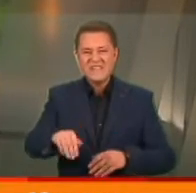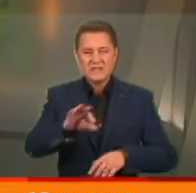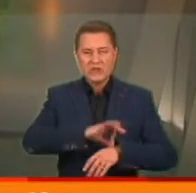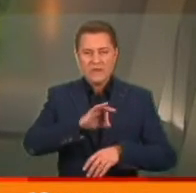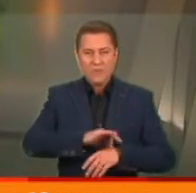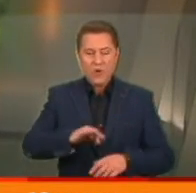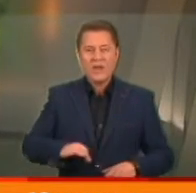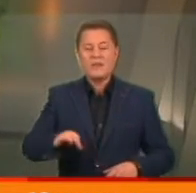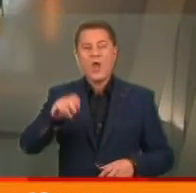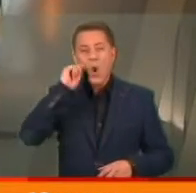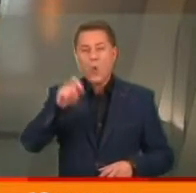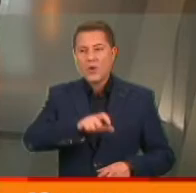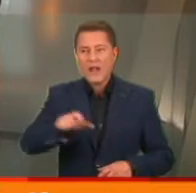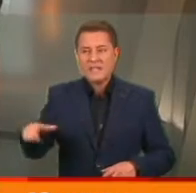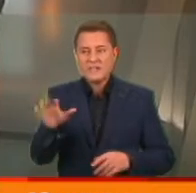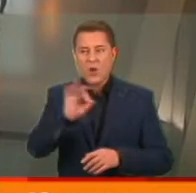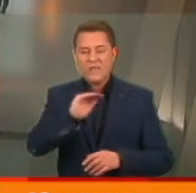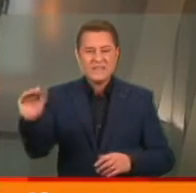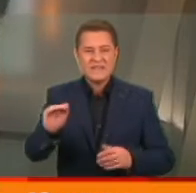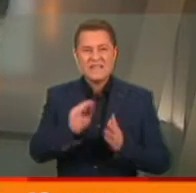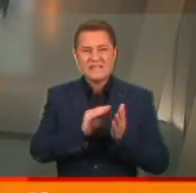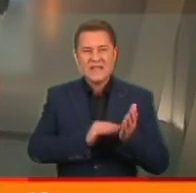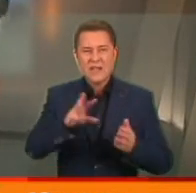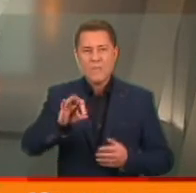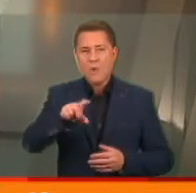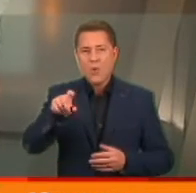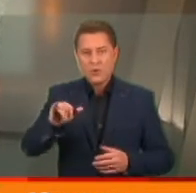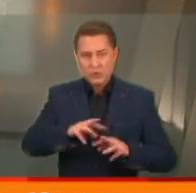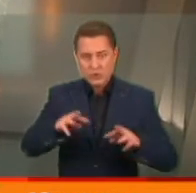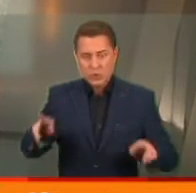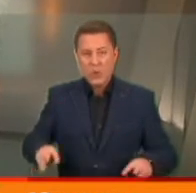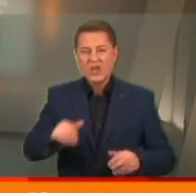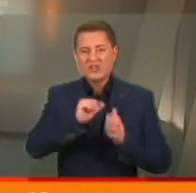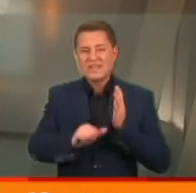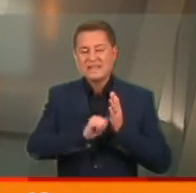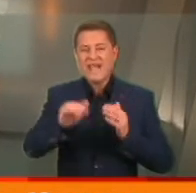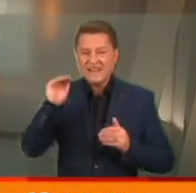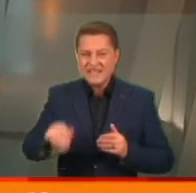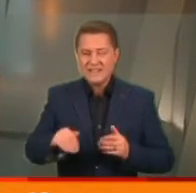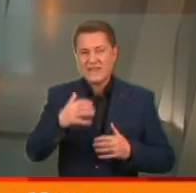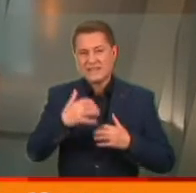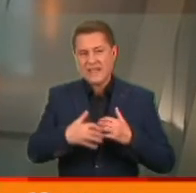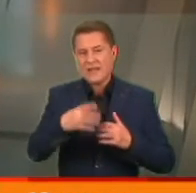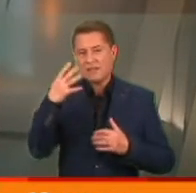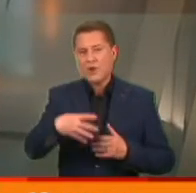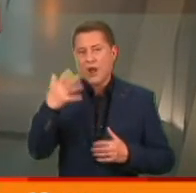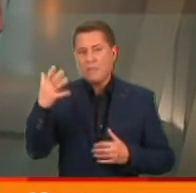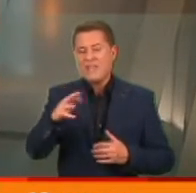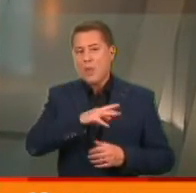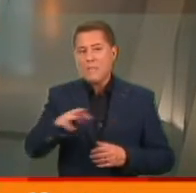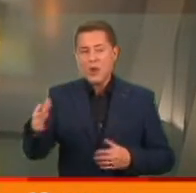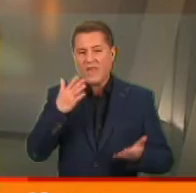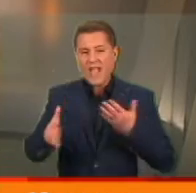С українців. Це офіційна статистика МОЗу. Всього кількадесят тисяч з-поміж 45 мільйонів. Якщо вірити